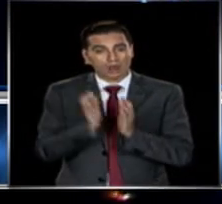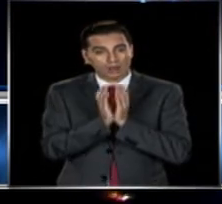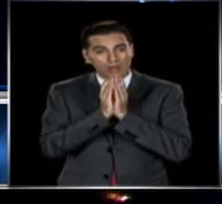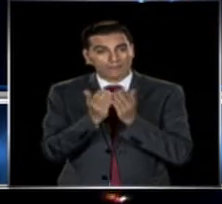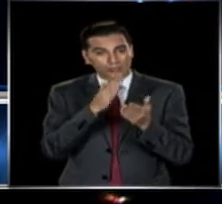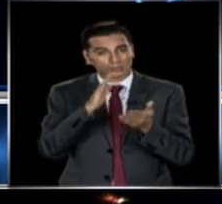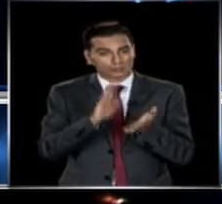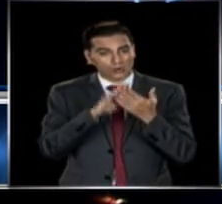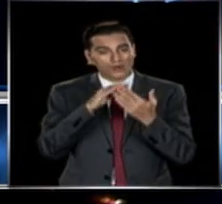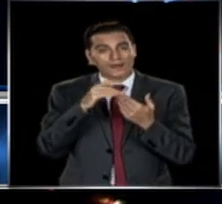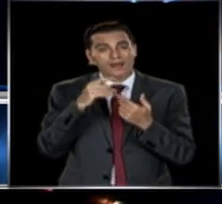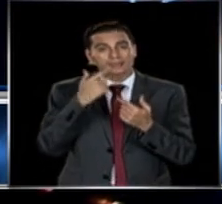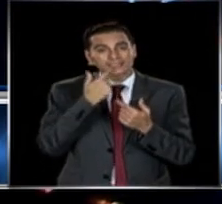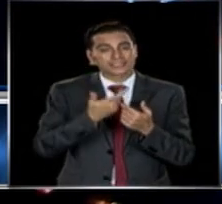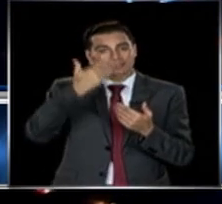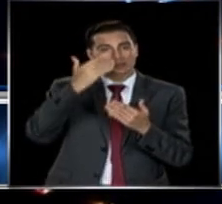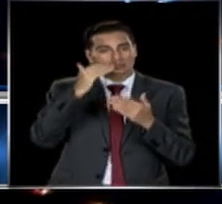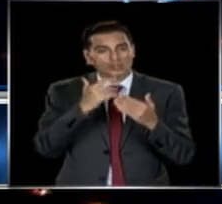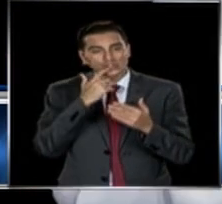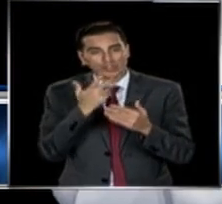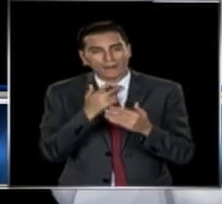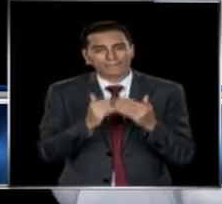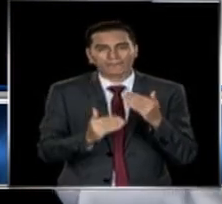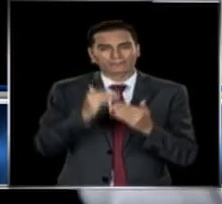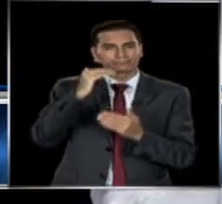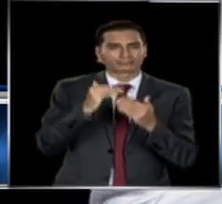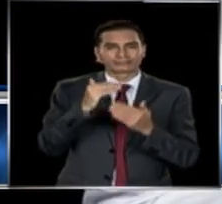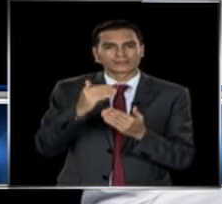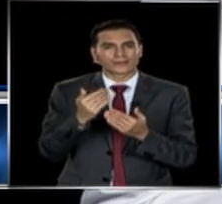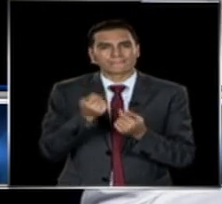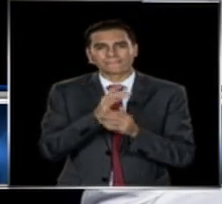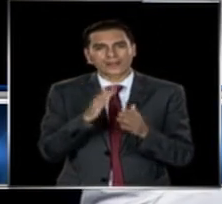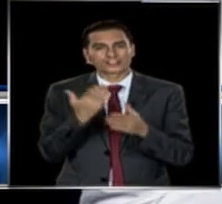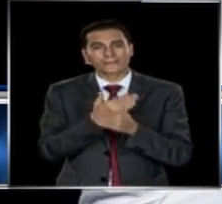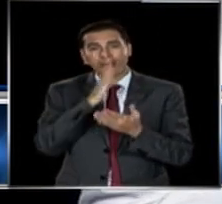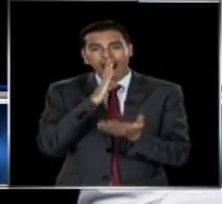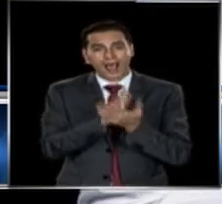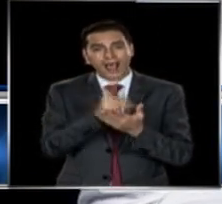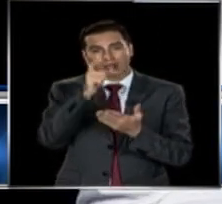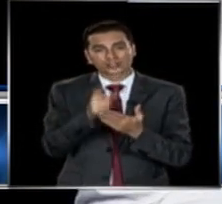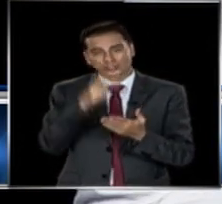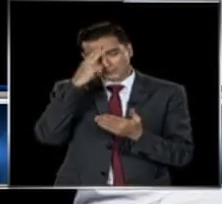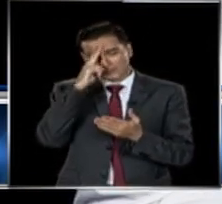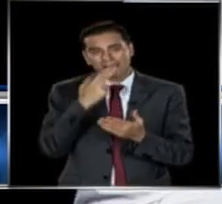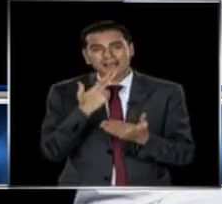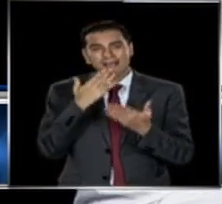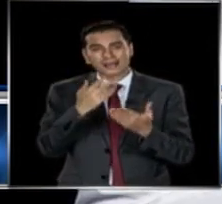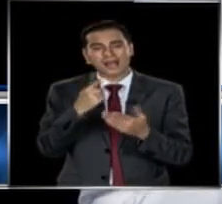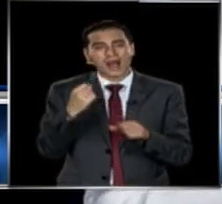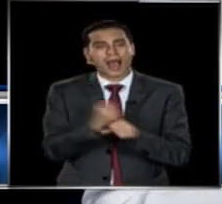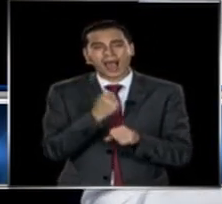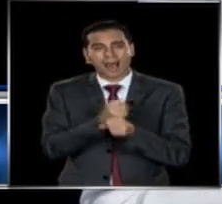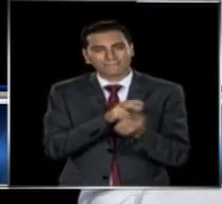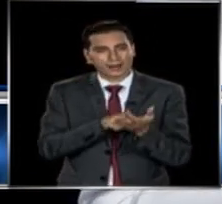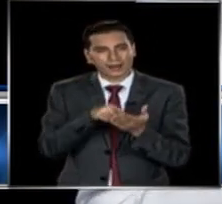المنازل وللاطفال، لان من حق كل بني ادم انه يعطي، لان العطاء مش بس كواجب وطني،